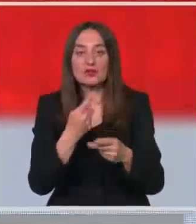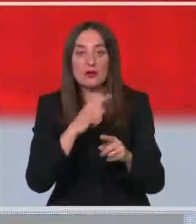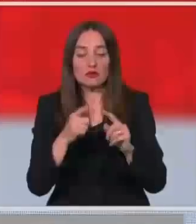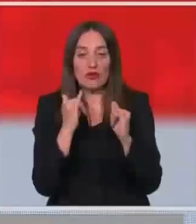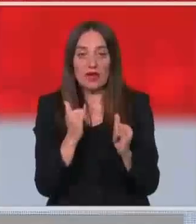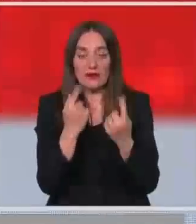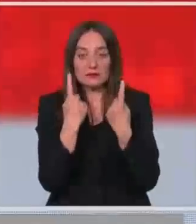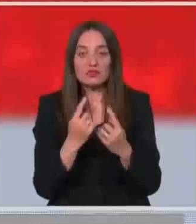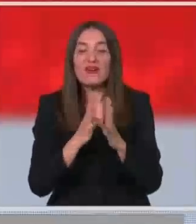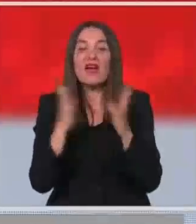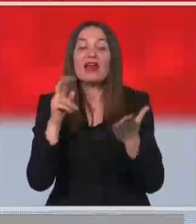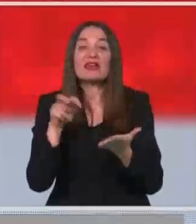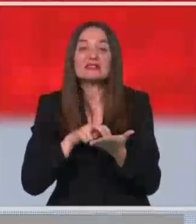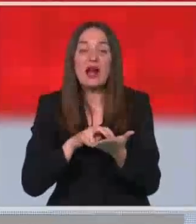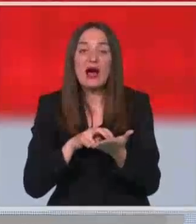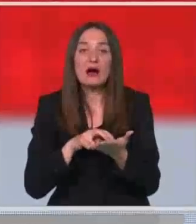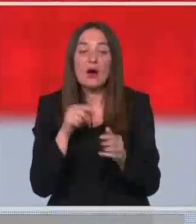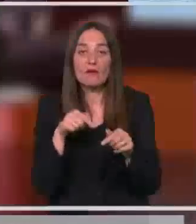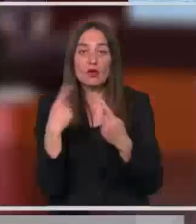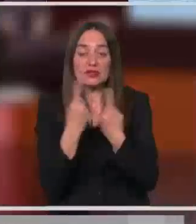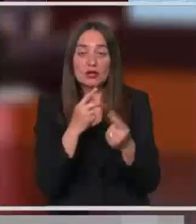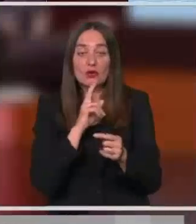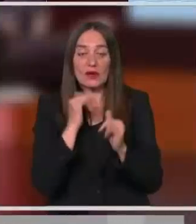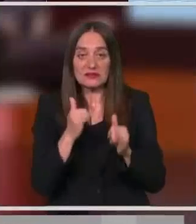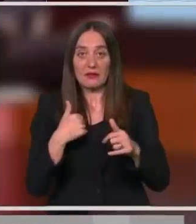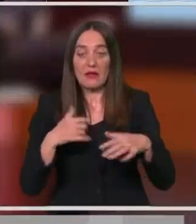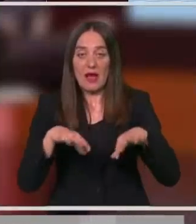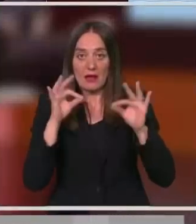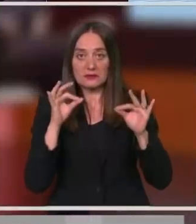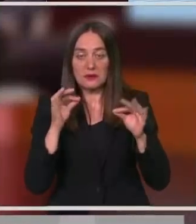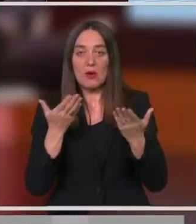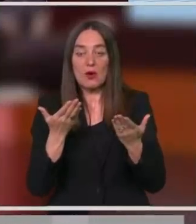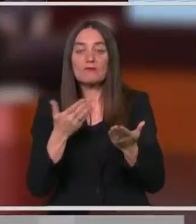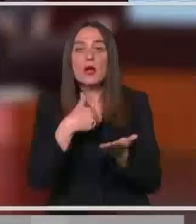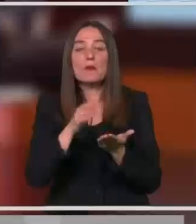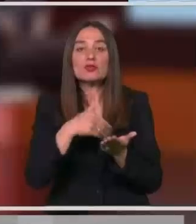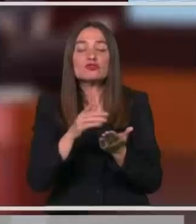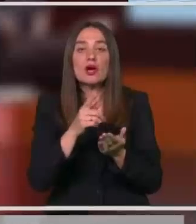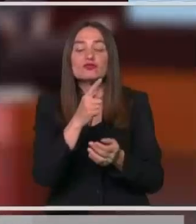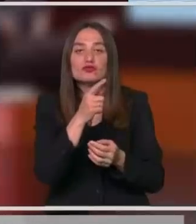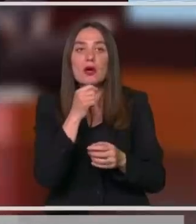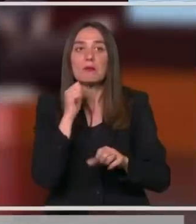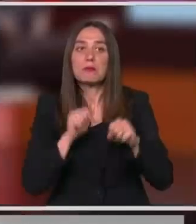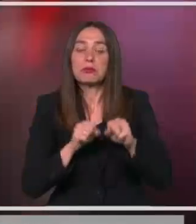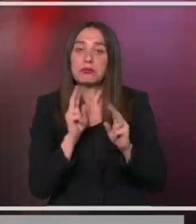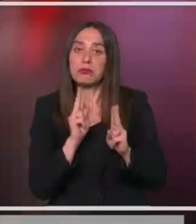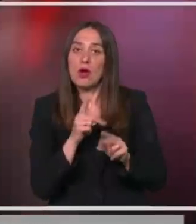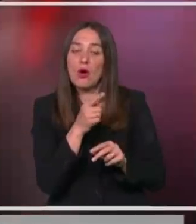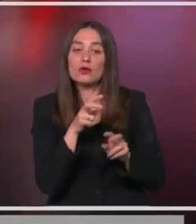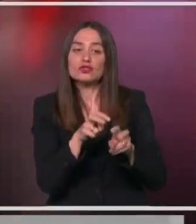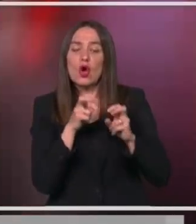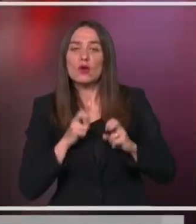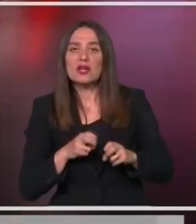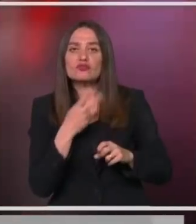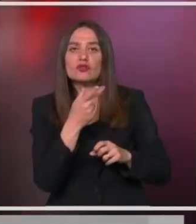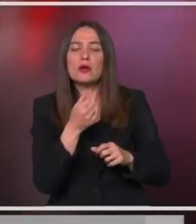postoji veliki strah, dakle u situaciji u kojoj se mi danas nalazimo, potrošači se racionalno ponašaju. Oni se odriču